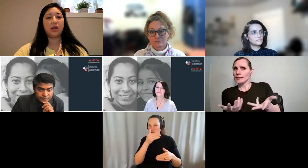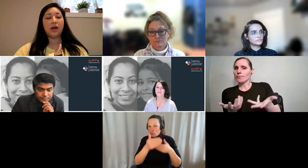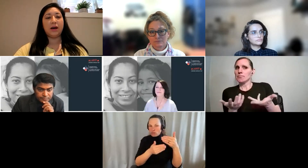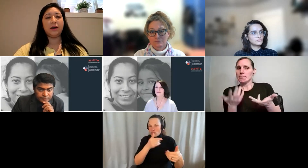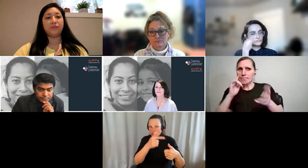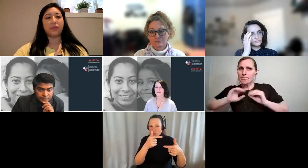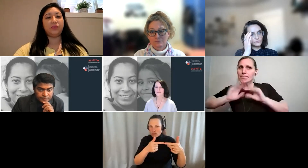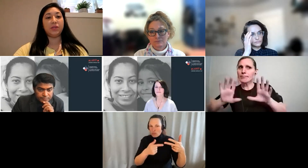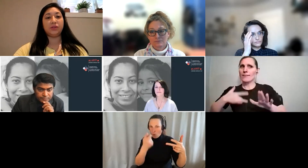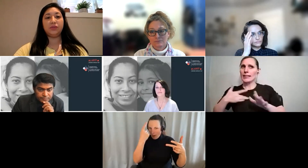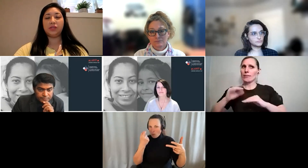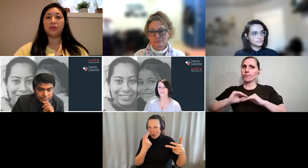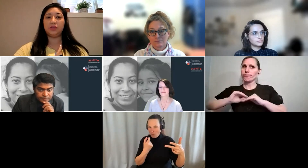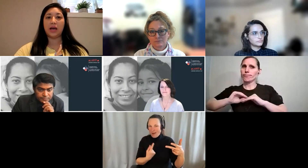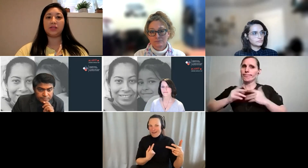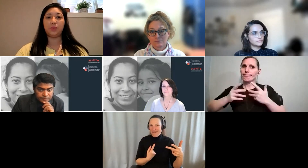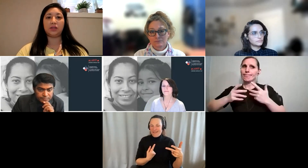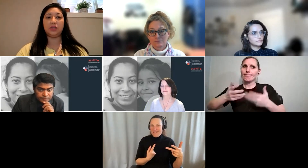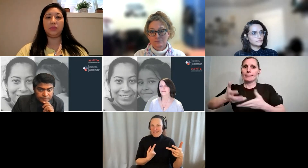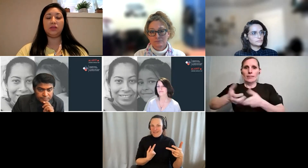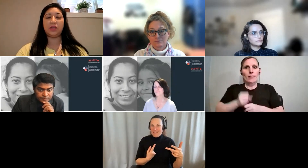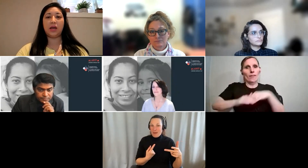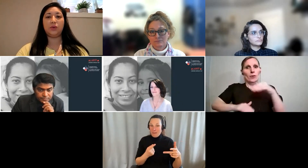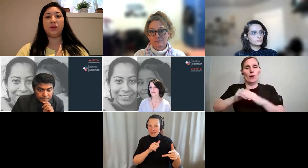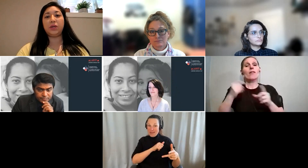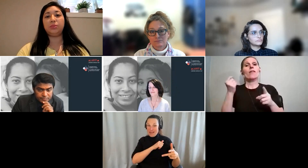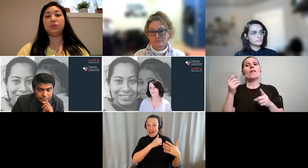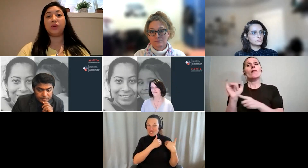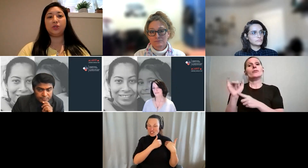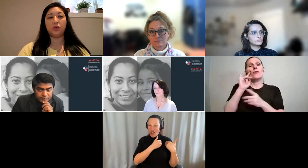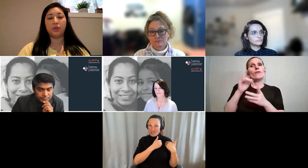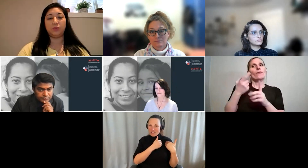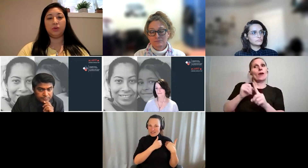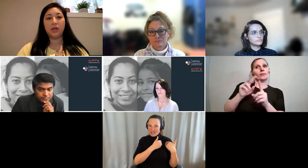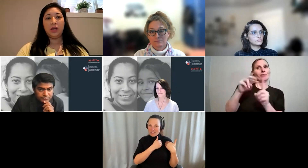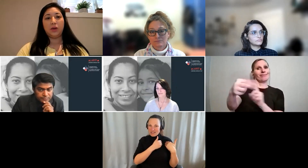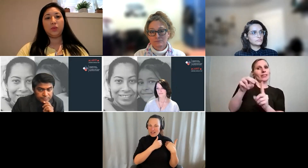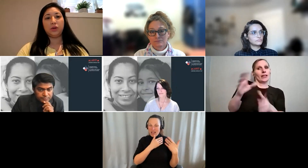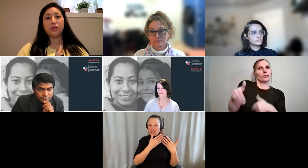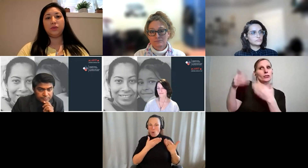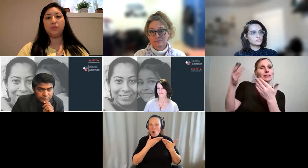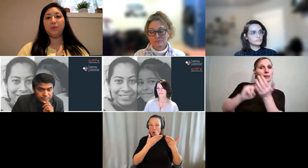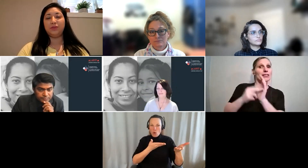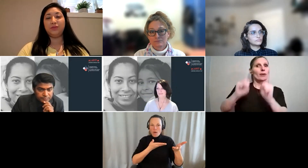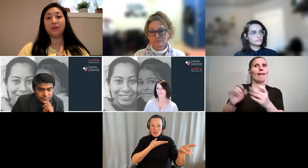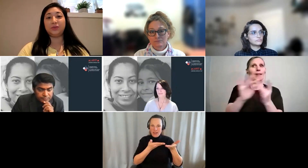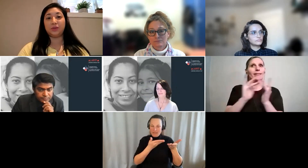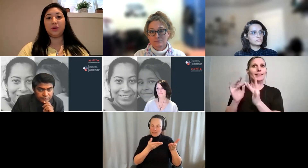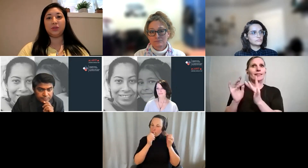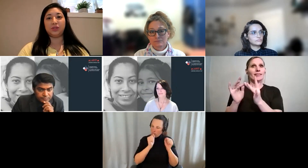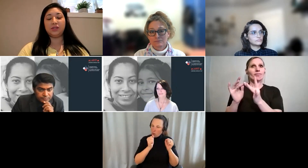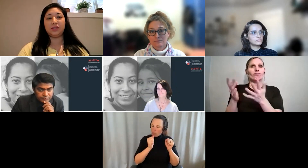vont recevoir de nos agences. Et du point de vue de service, de livraison des services, nous avons pu toucher plus de gens. Et lorsqu'on considère les